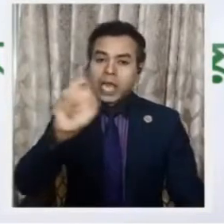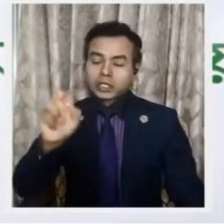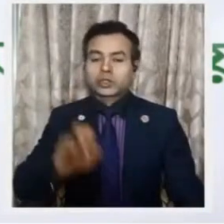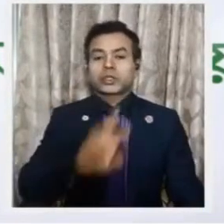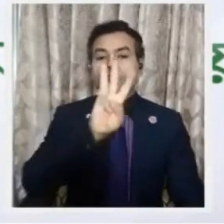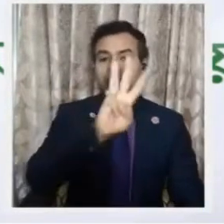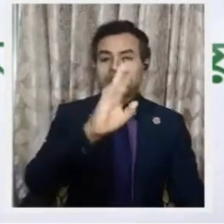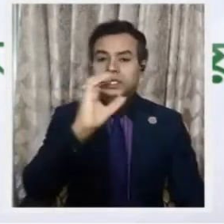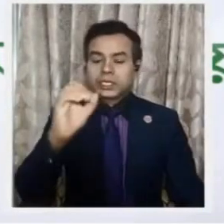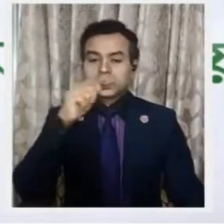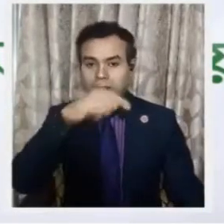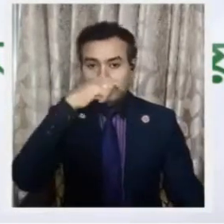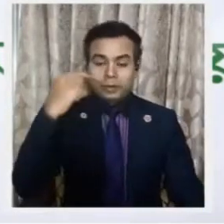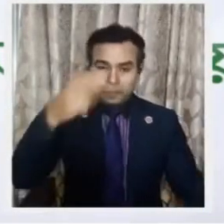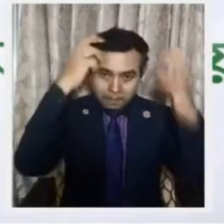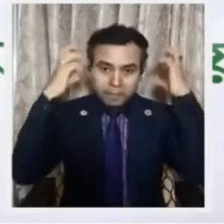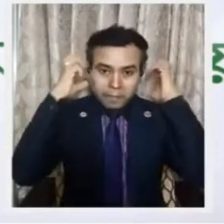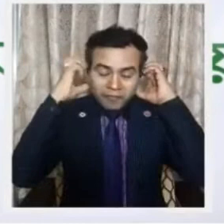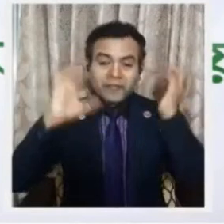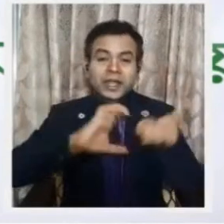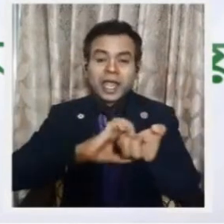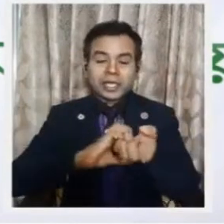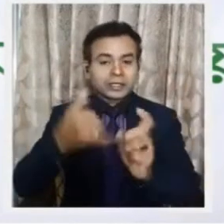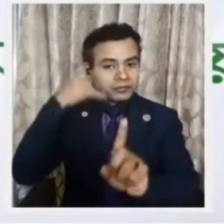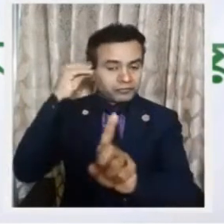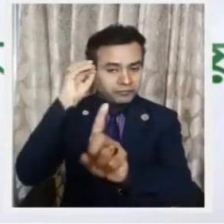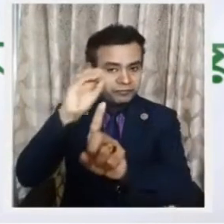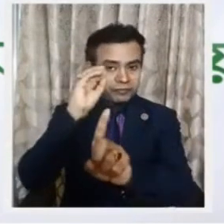এ পর্যন্ত ফোন কল গ্রহণ করা হয়েছে